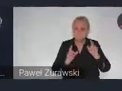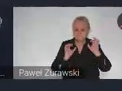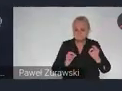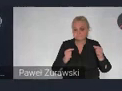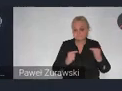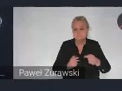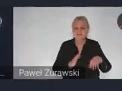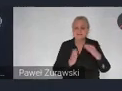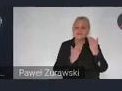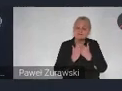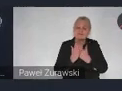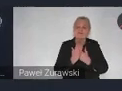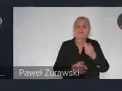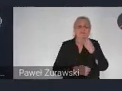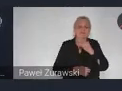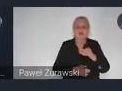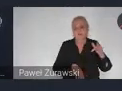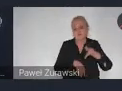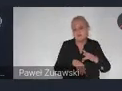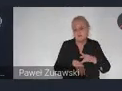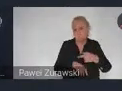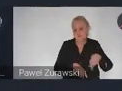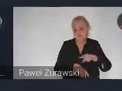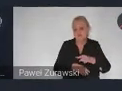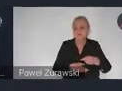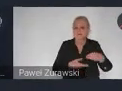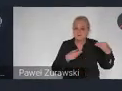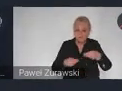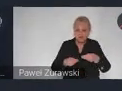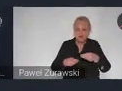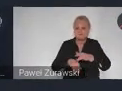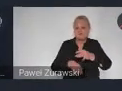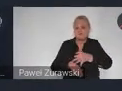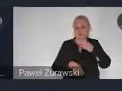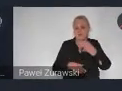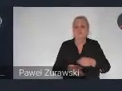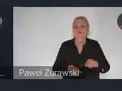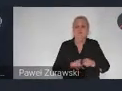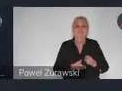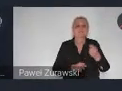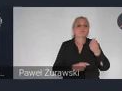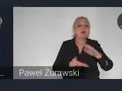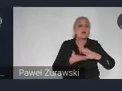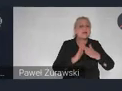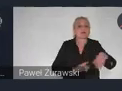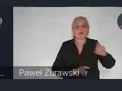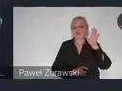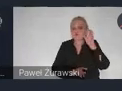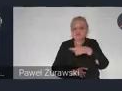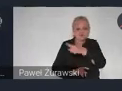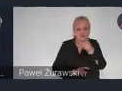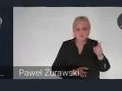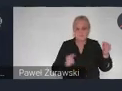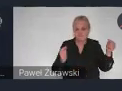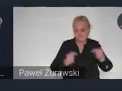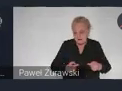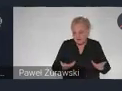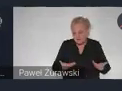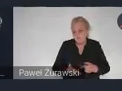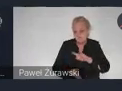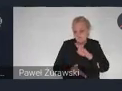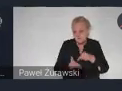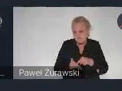z zasadą uzyskiwania najlepszych efektów z danych nakładów czy ceny rynkowe są odpowiadające